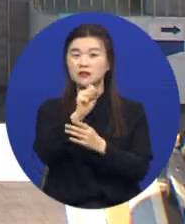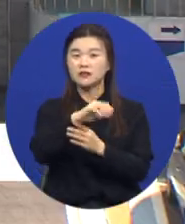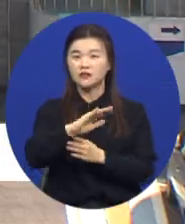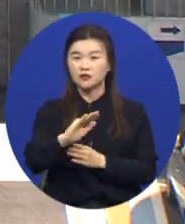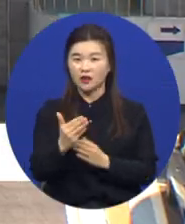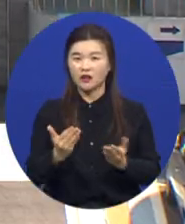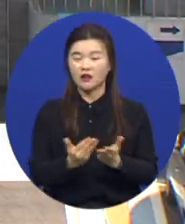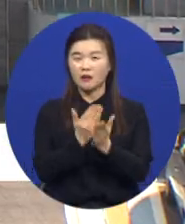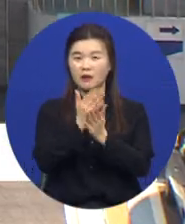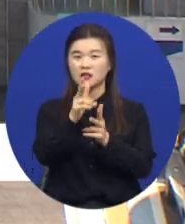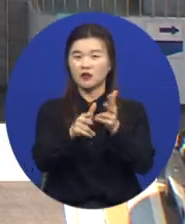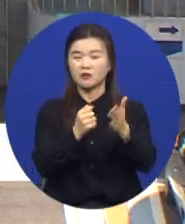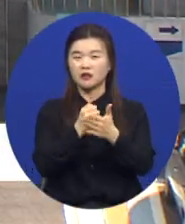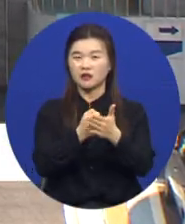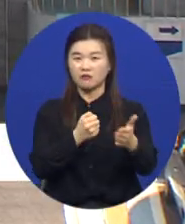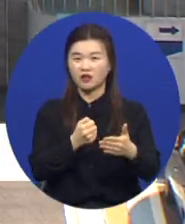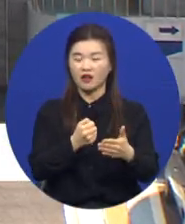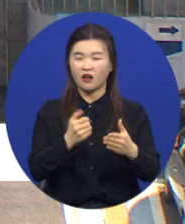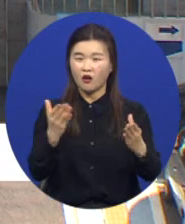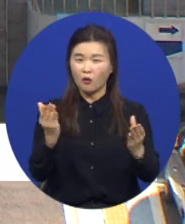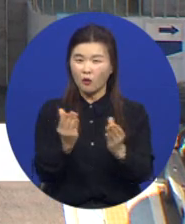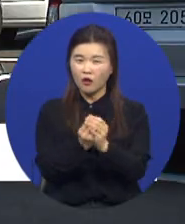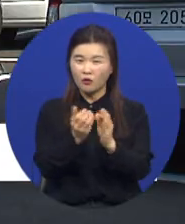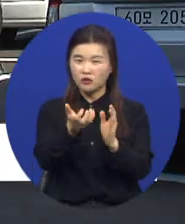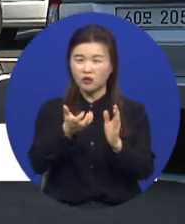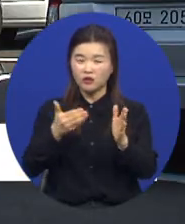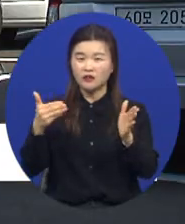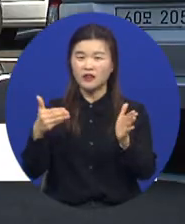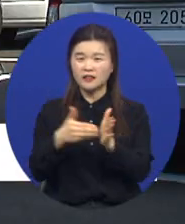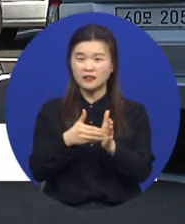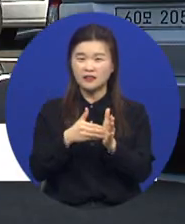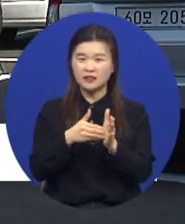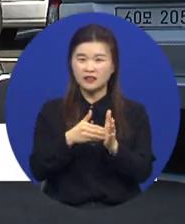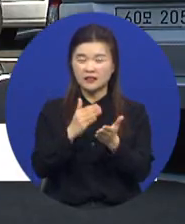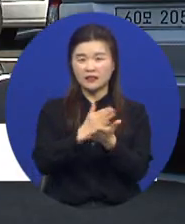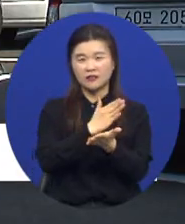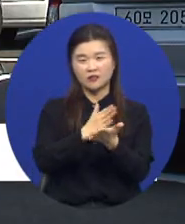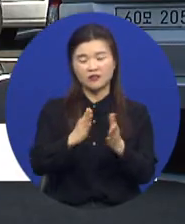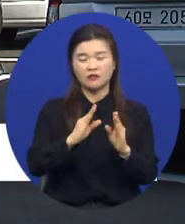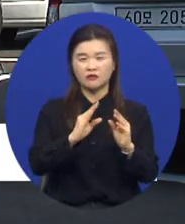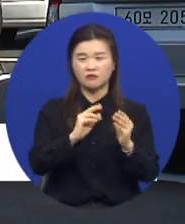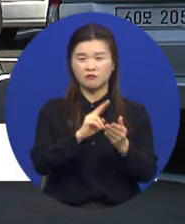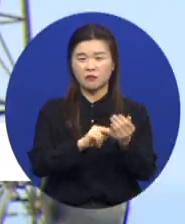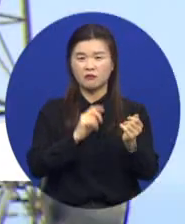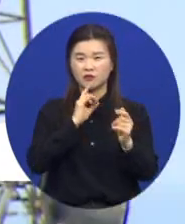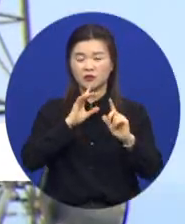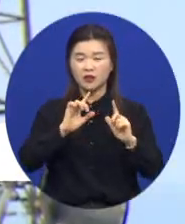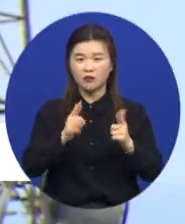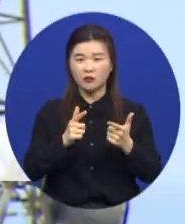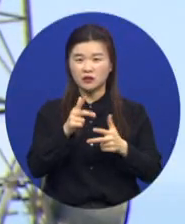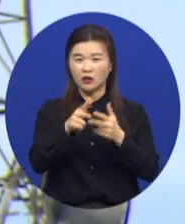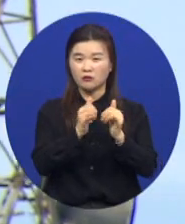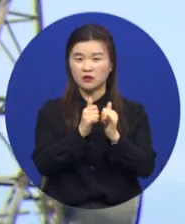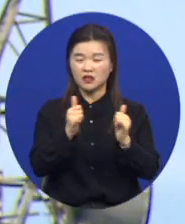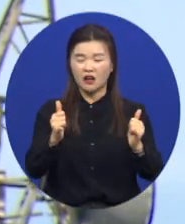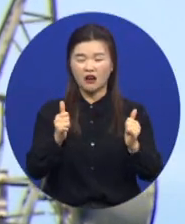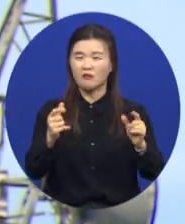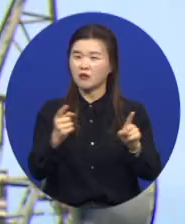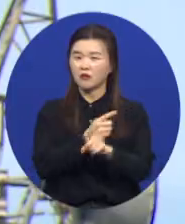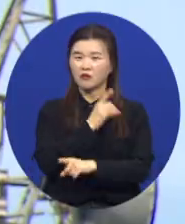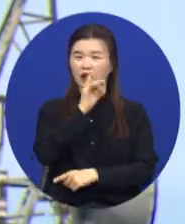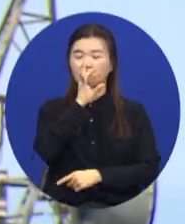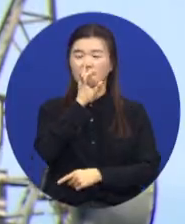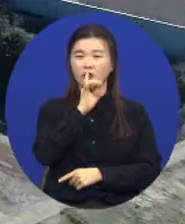개발사업 이기 때문에 완공 전까지는 쪼개기 매각은 물론 사업자 변경 도 안된다고